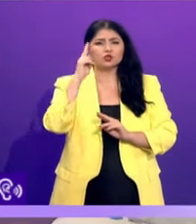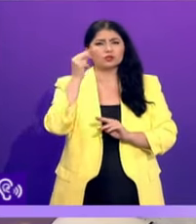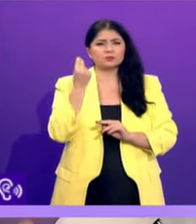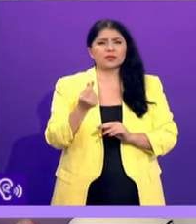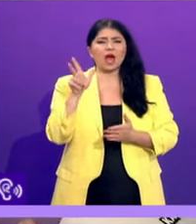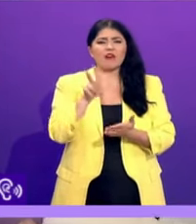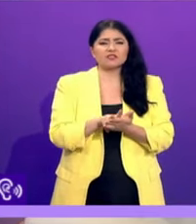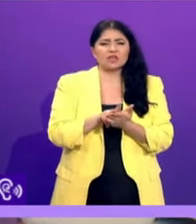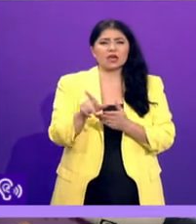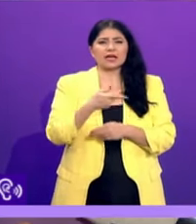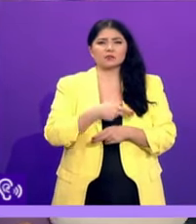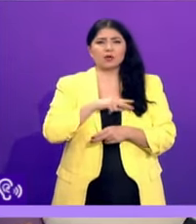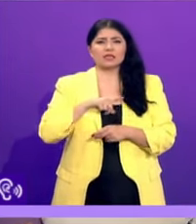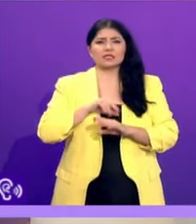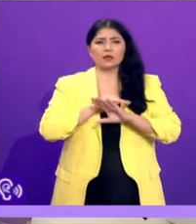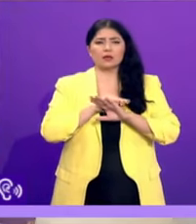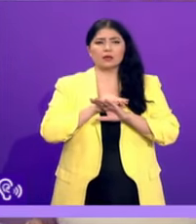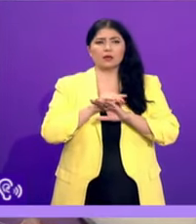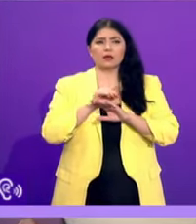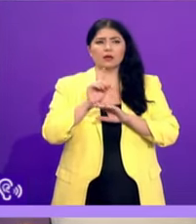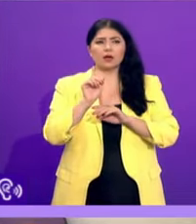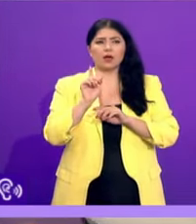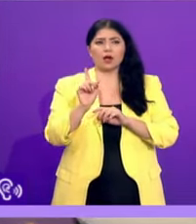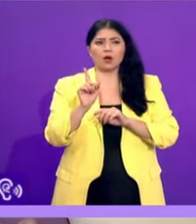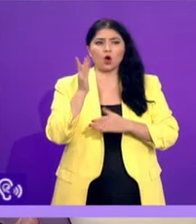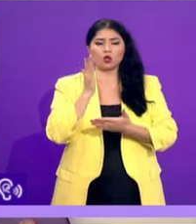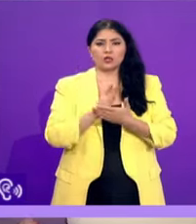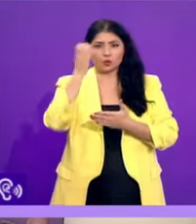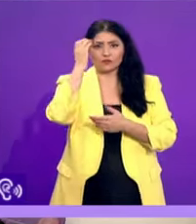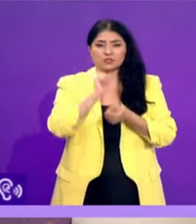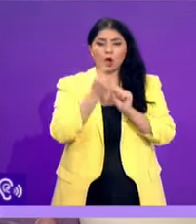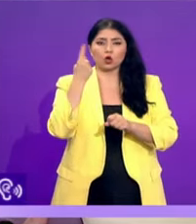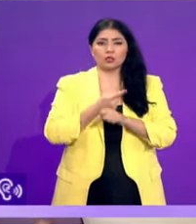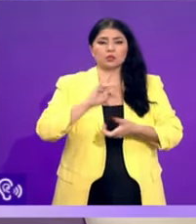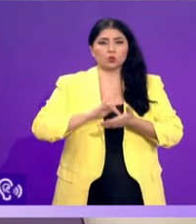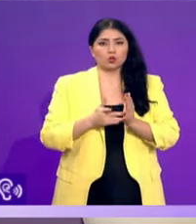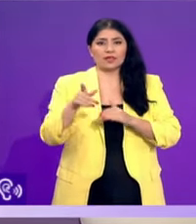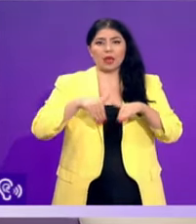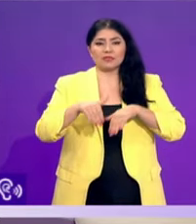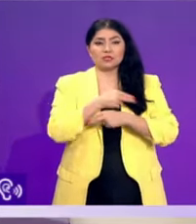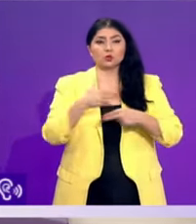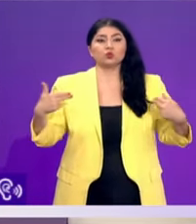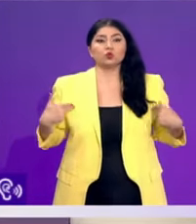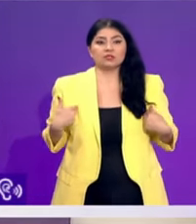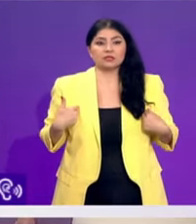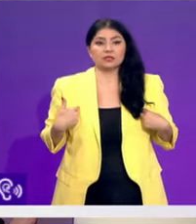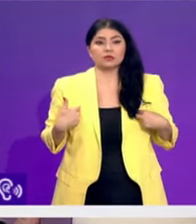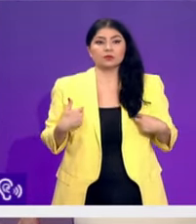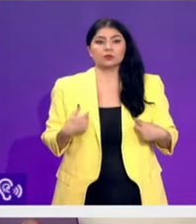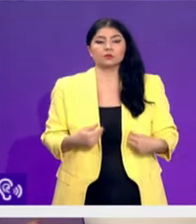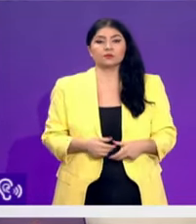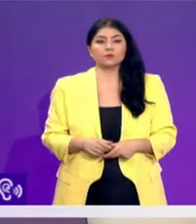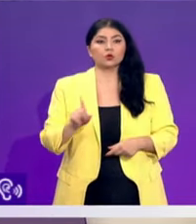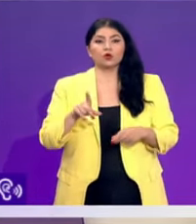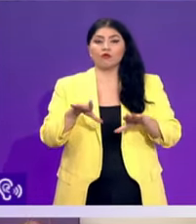avizare aparține în mare parte pe hotărâri de guvern sau ordonanțe de urgență de Ministerul Justiției, nu vor